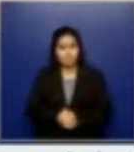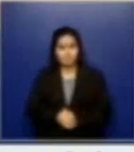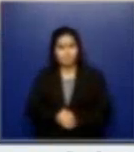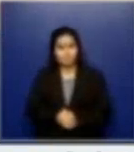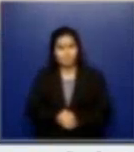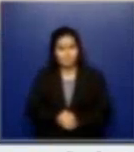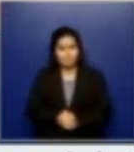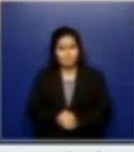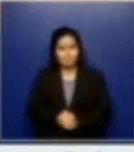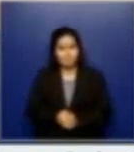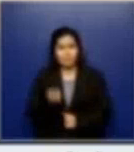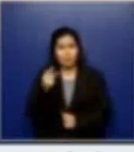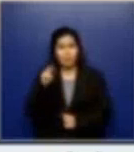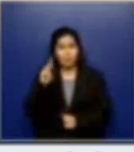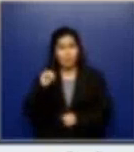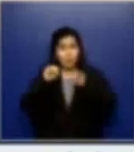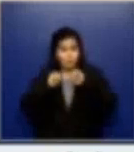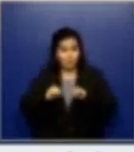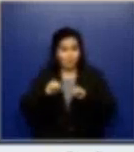ท่านครม.อนุมัติ